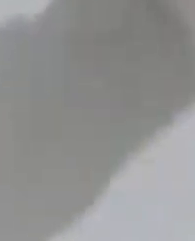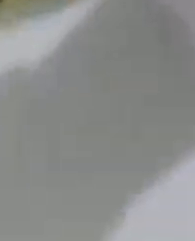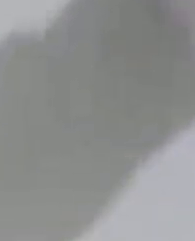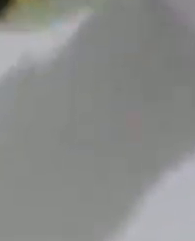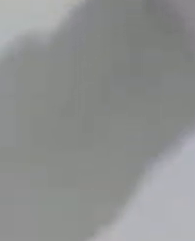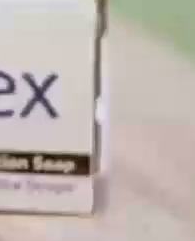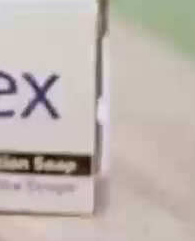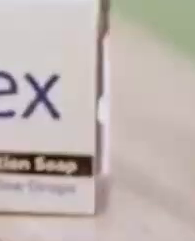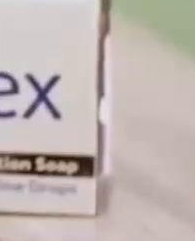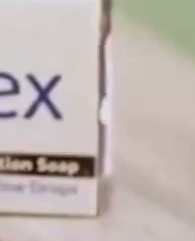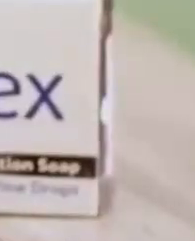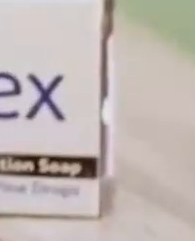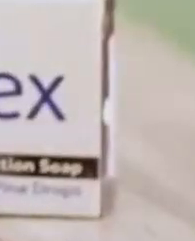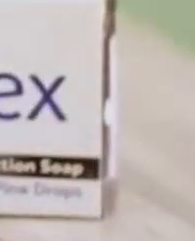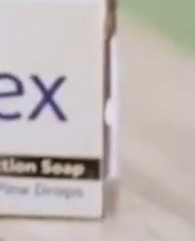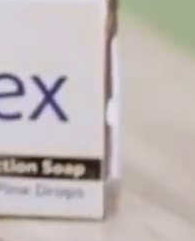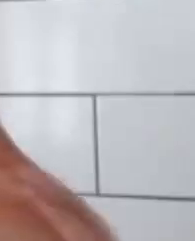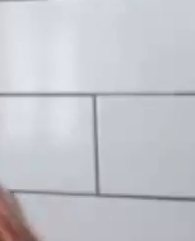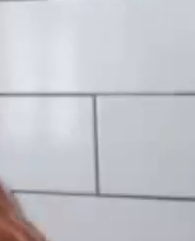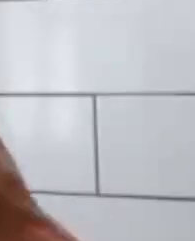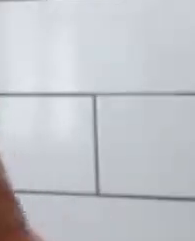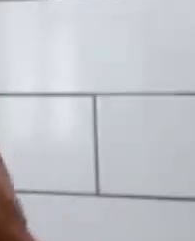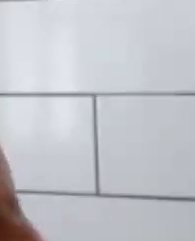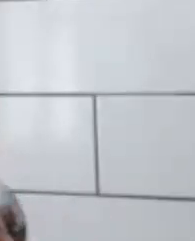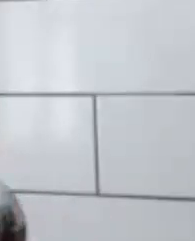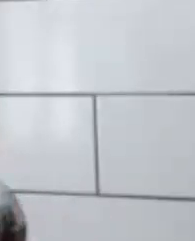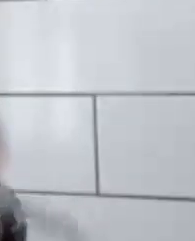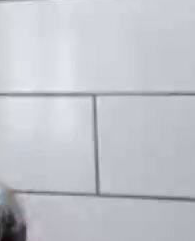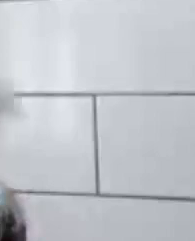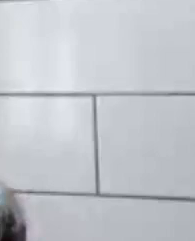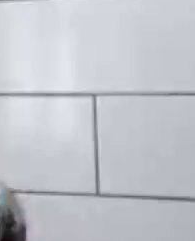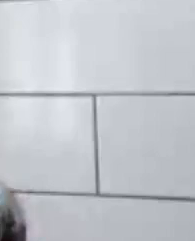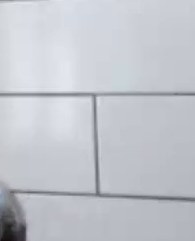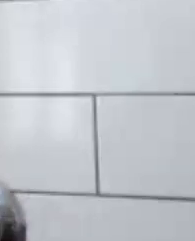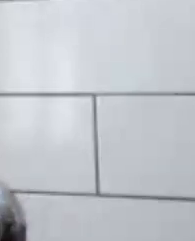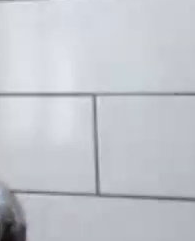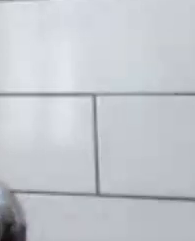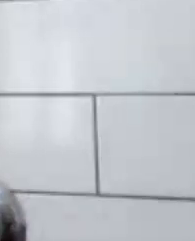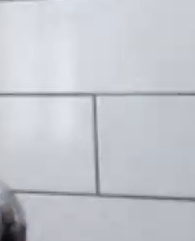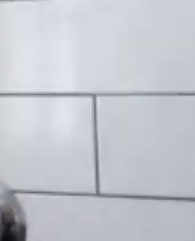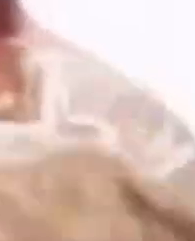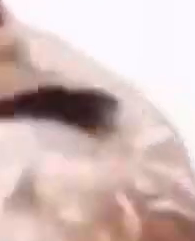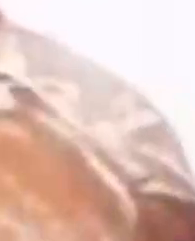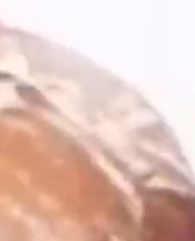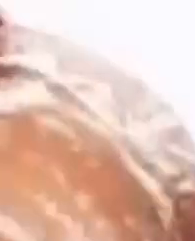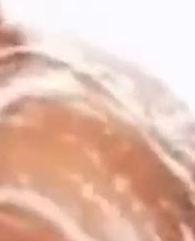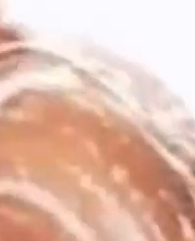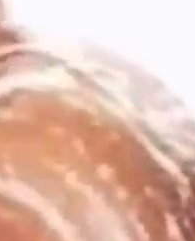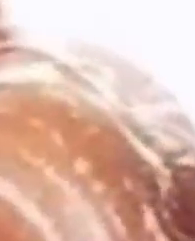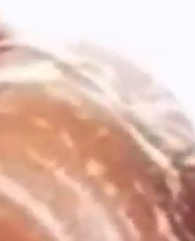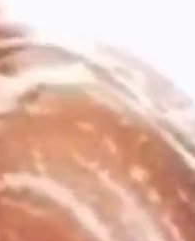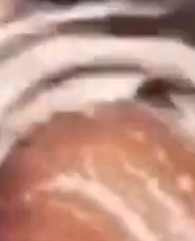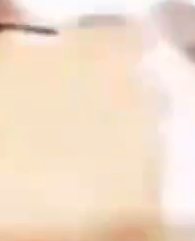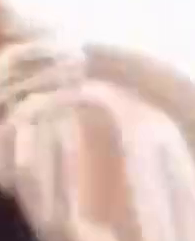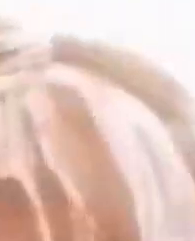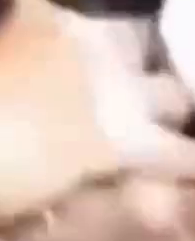intoki gusa kandi, kuko Detrex ni isabune yo koga kuri buri muntu wese mu byiciro byose, igafasha abayikarabye